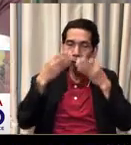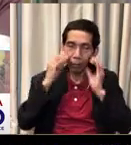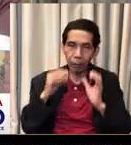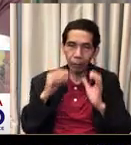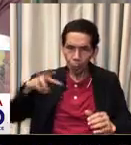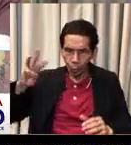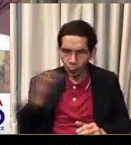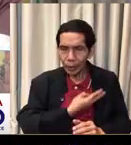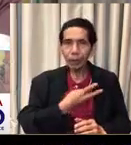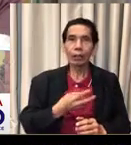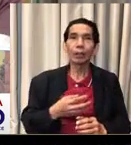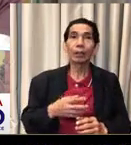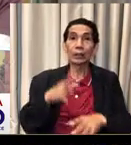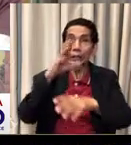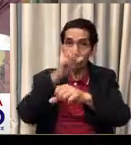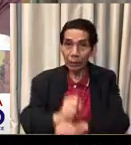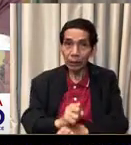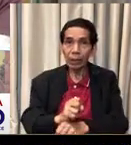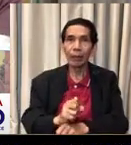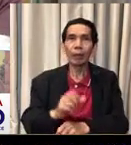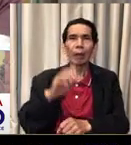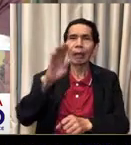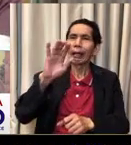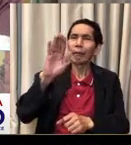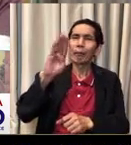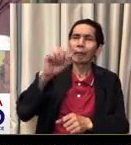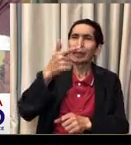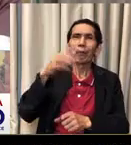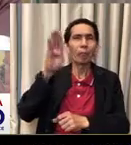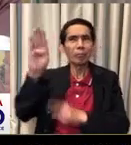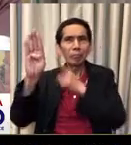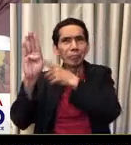Pero tayo, sa customer, letrambe!